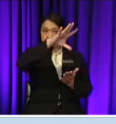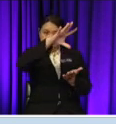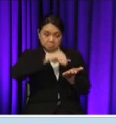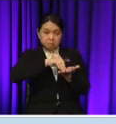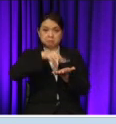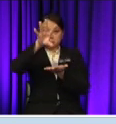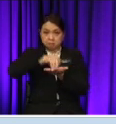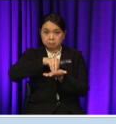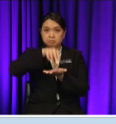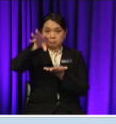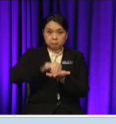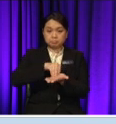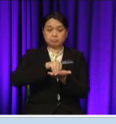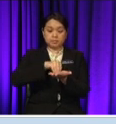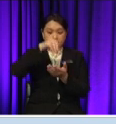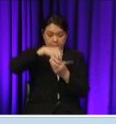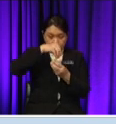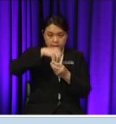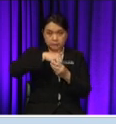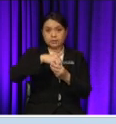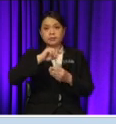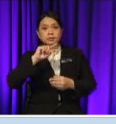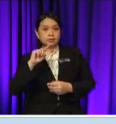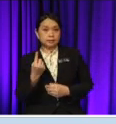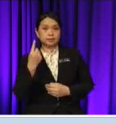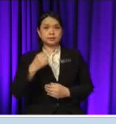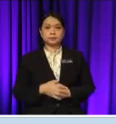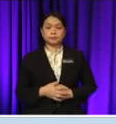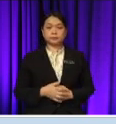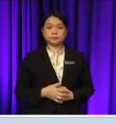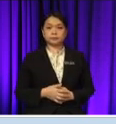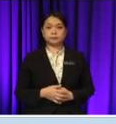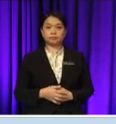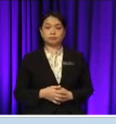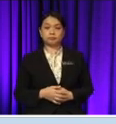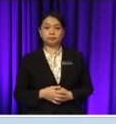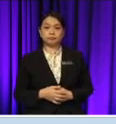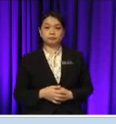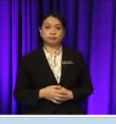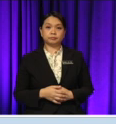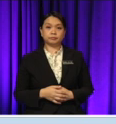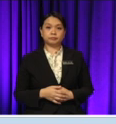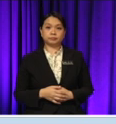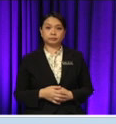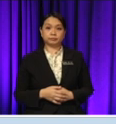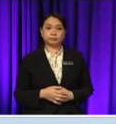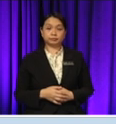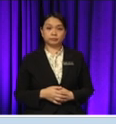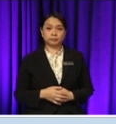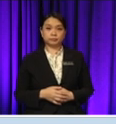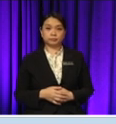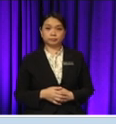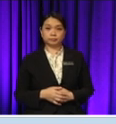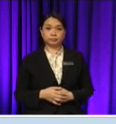untuk sini debit 6100 nampak sebaris di atas ini